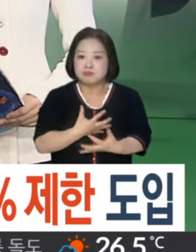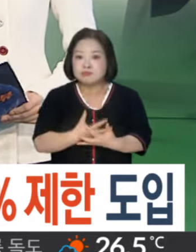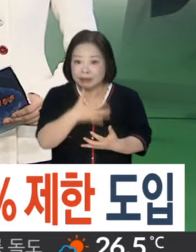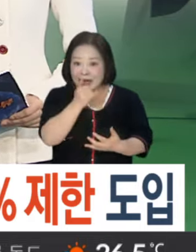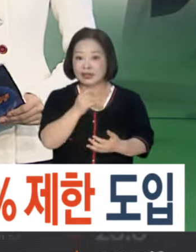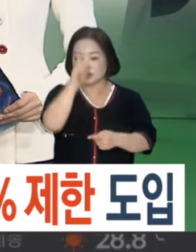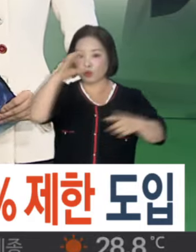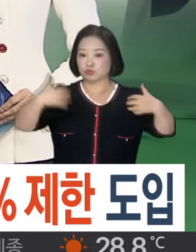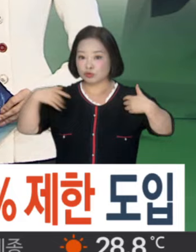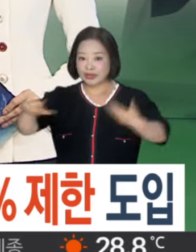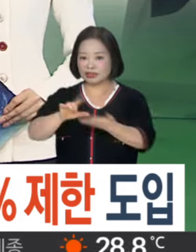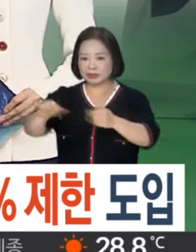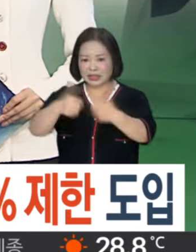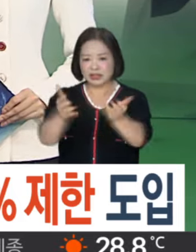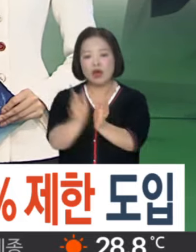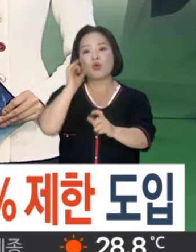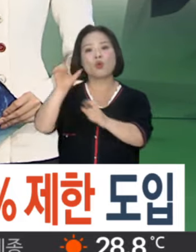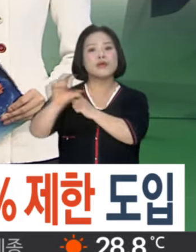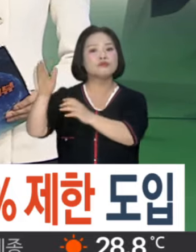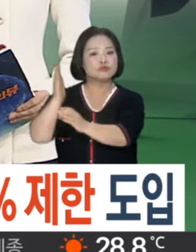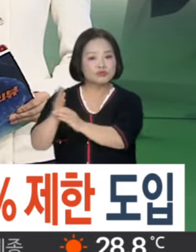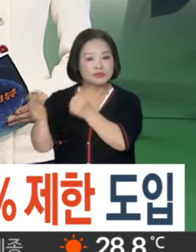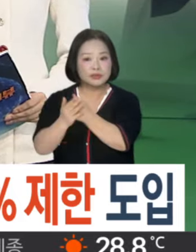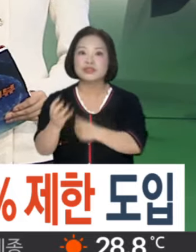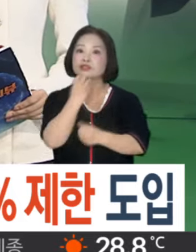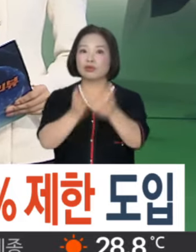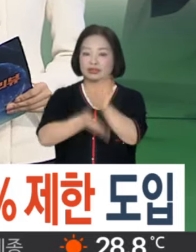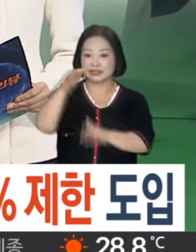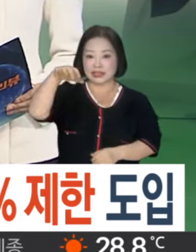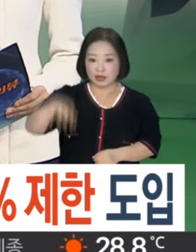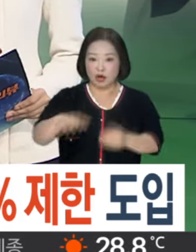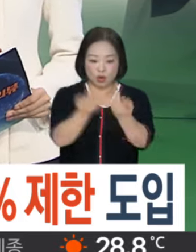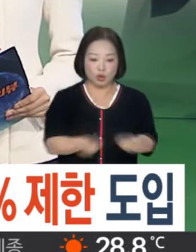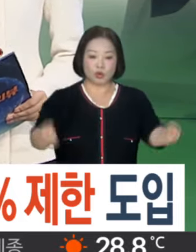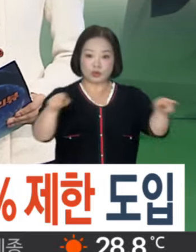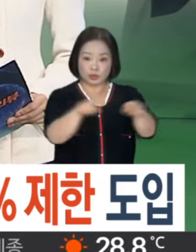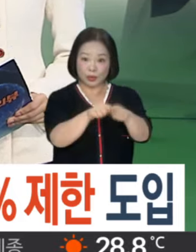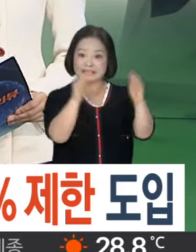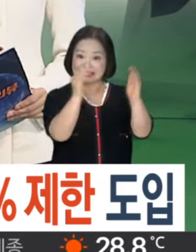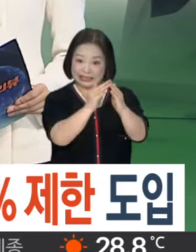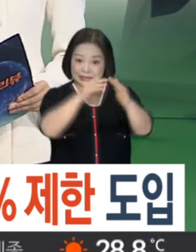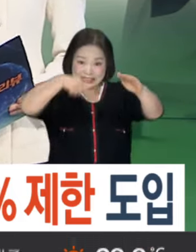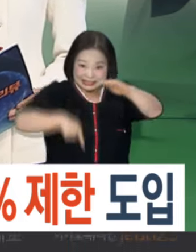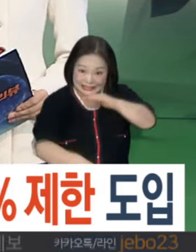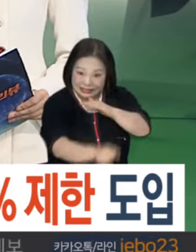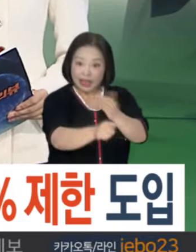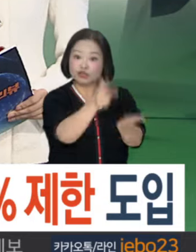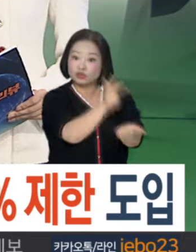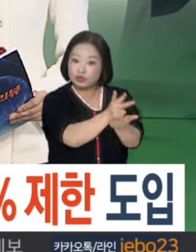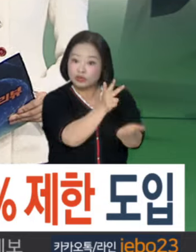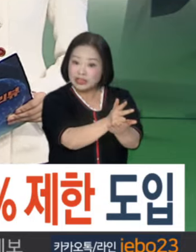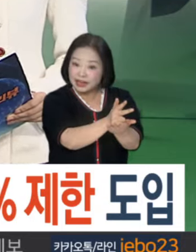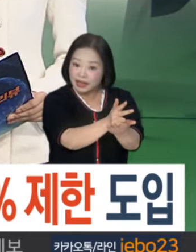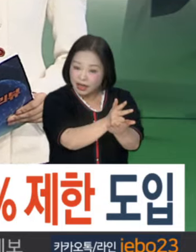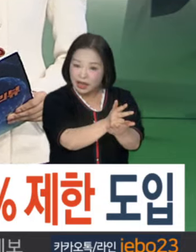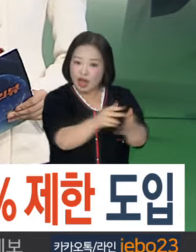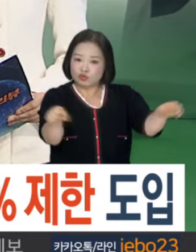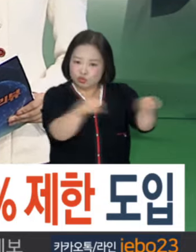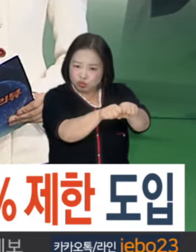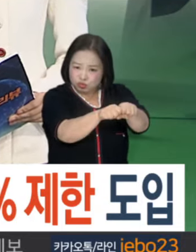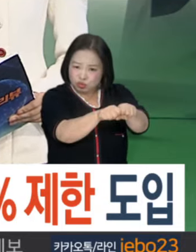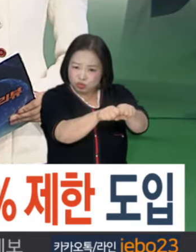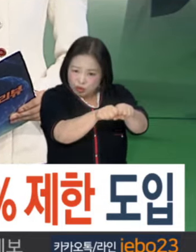지자체가 대책 마련에 고심하고 있는 가운데 서울시가 공동주택 지하 주차장에 90% 이하로 충전을